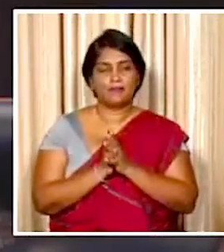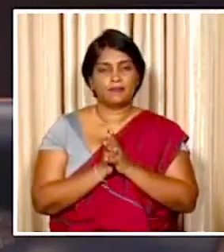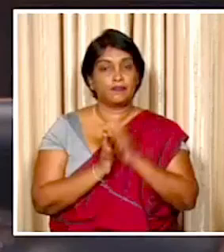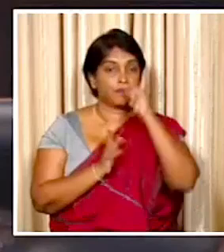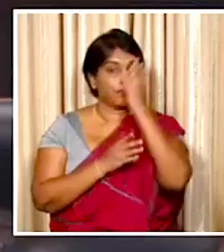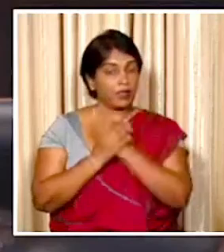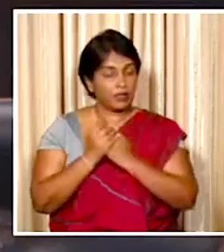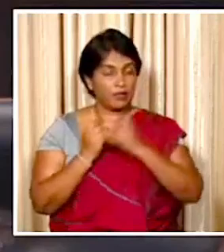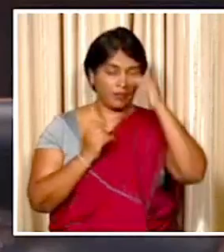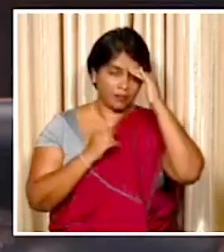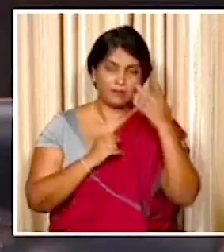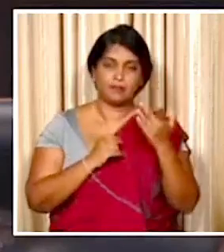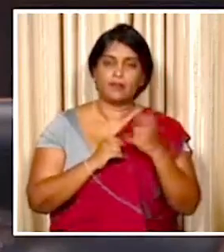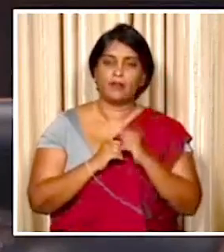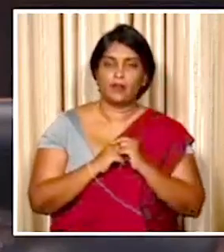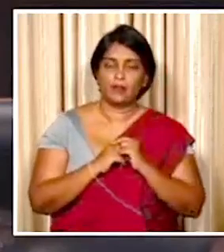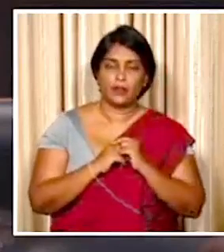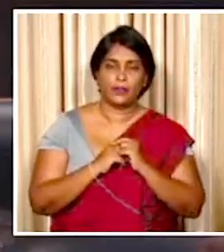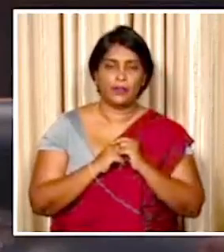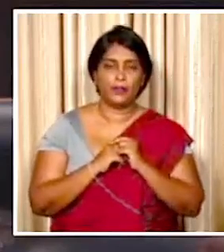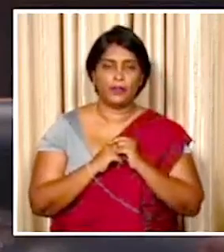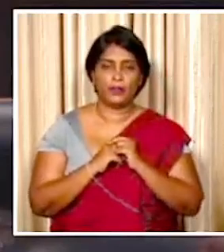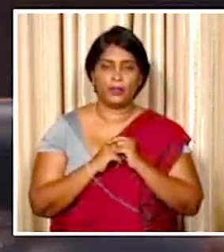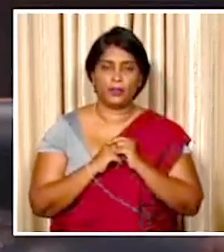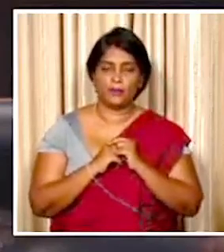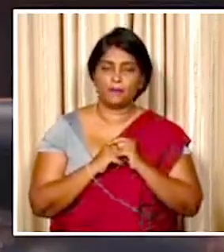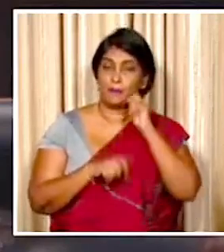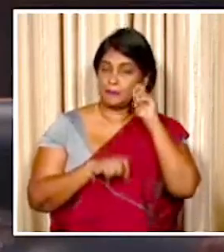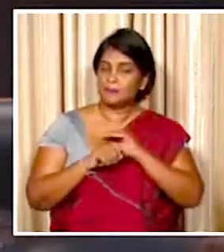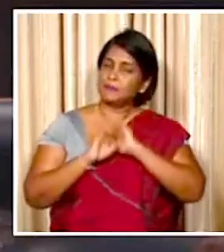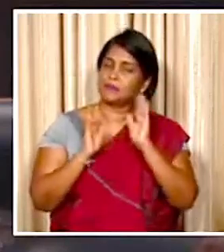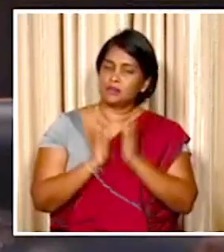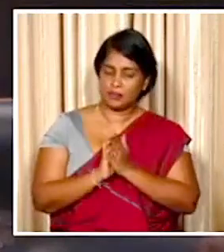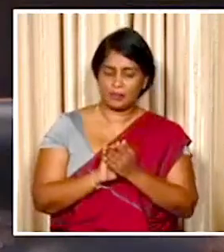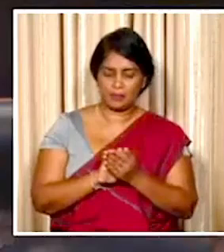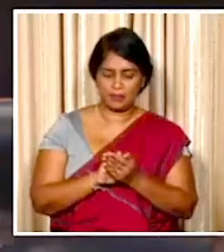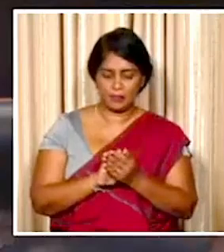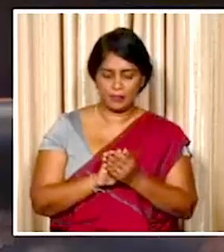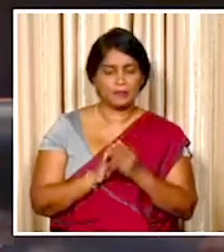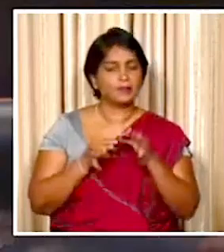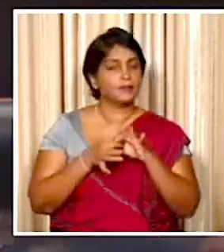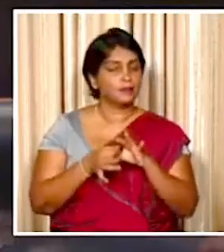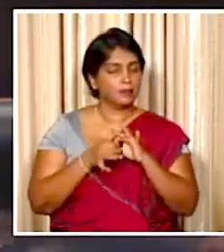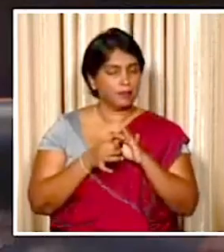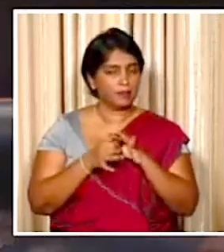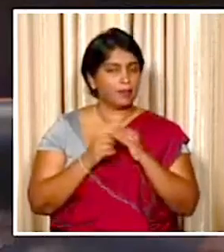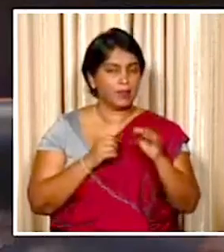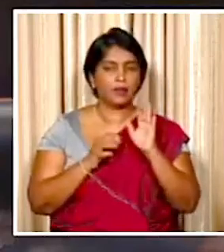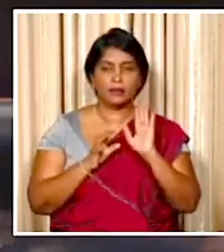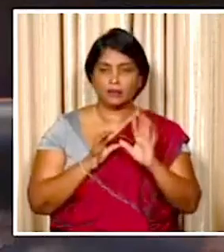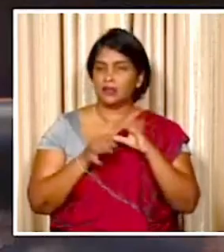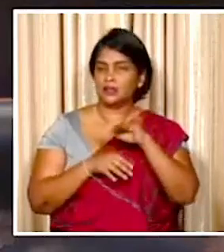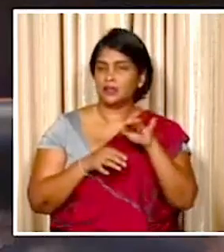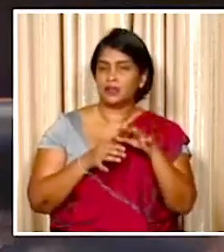आगमिक नायक सह दायक अतरद मे सियलुम संबंधता पवती न मुनाहरी